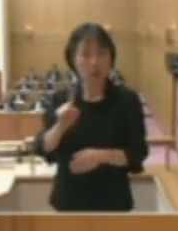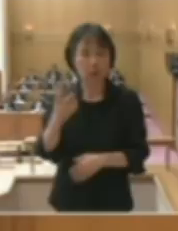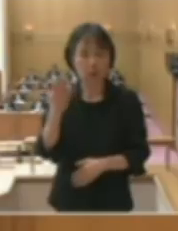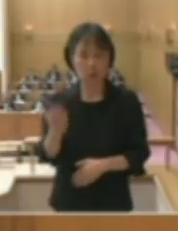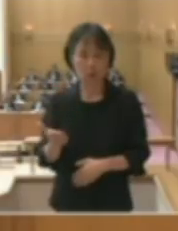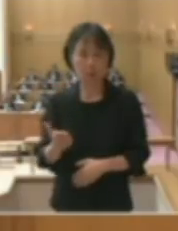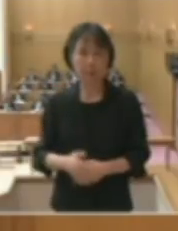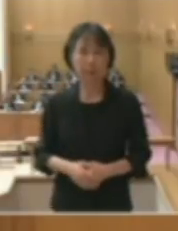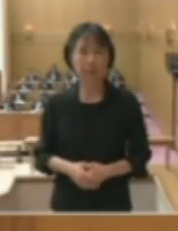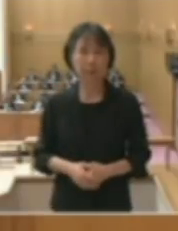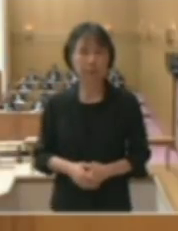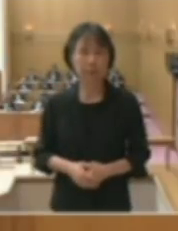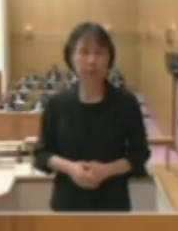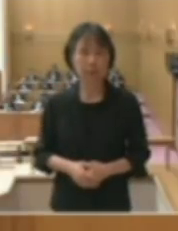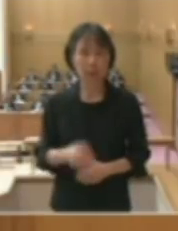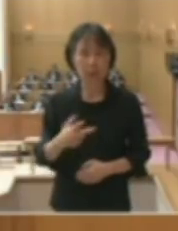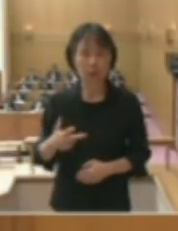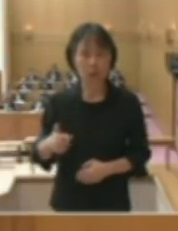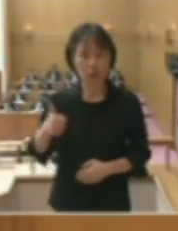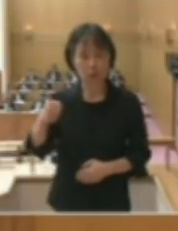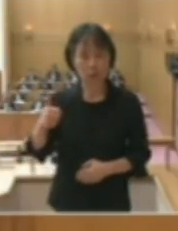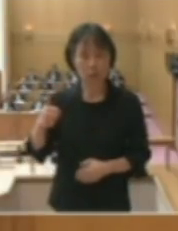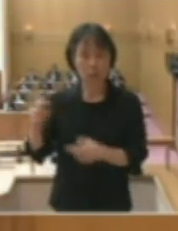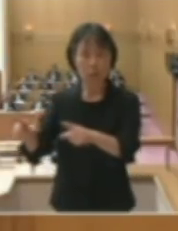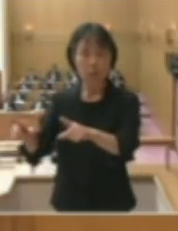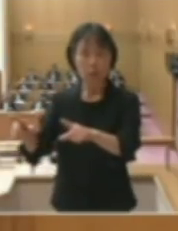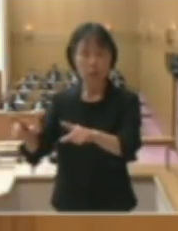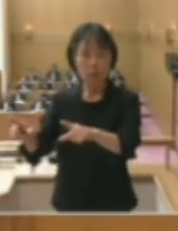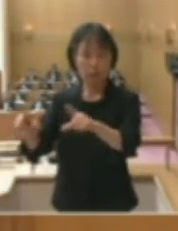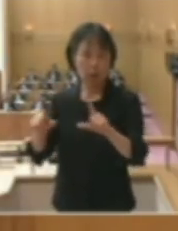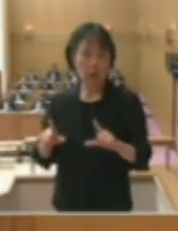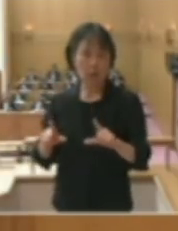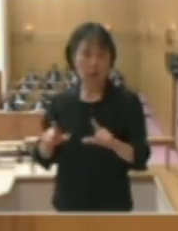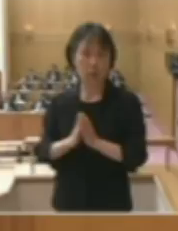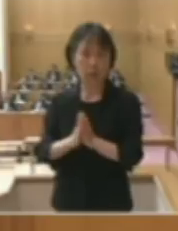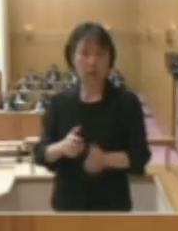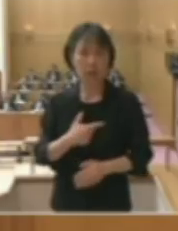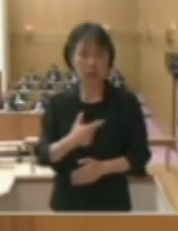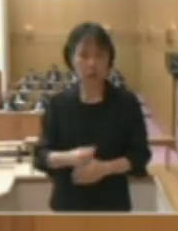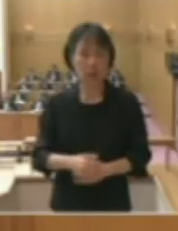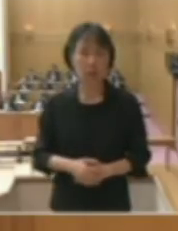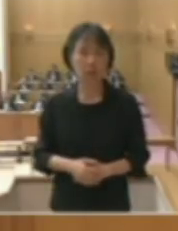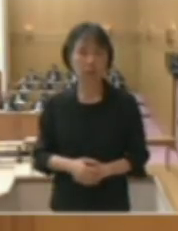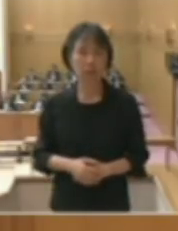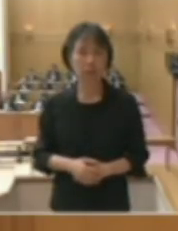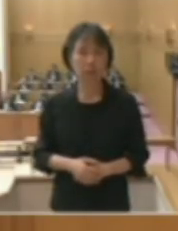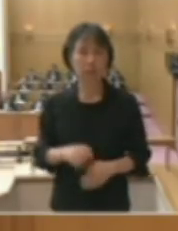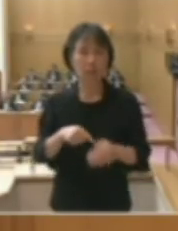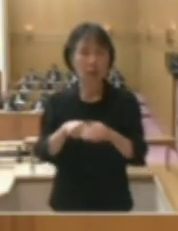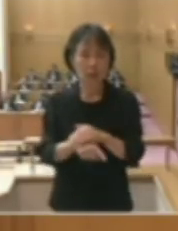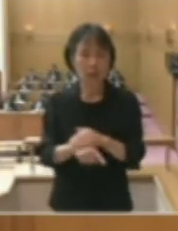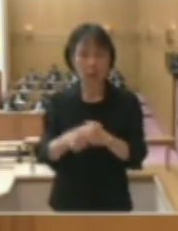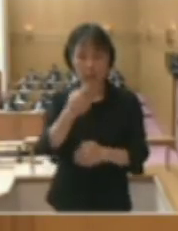ります。市長のご答弁を求めます。ちなみになぜこのような質問